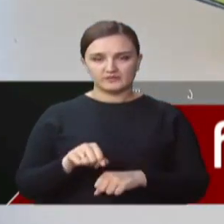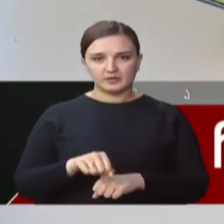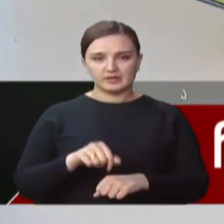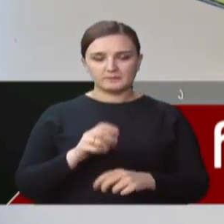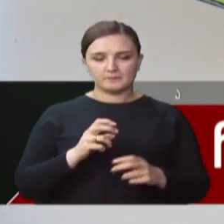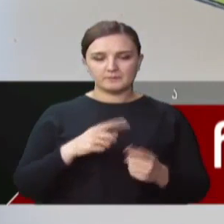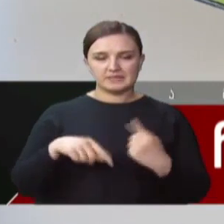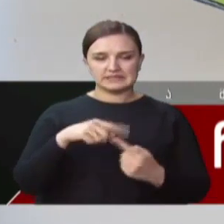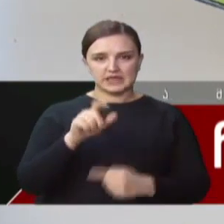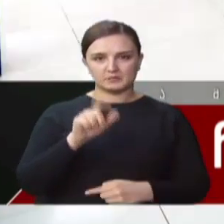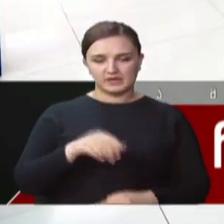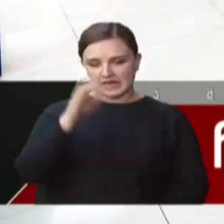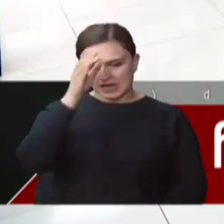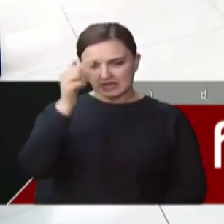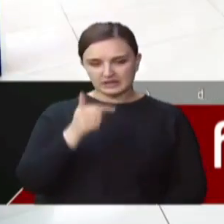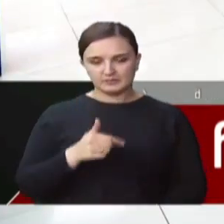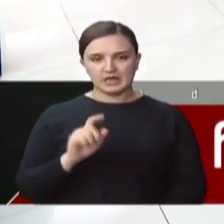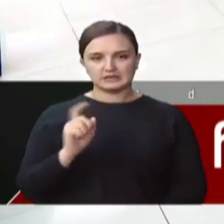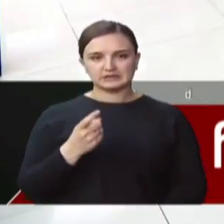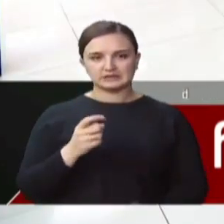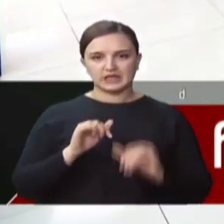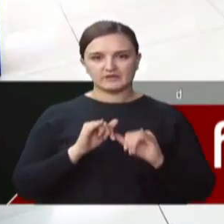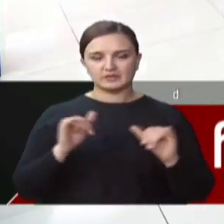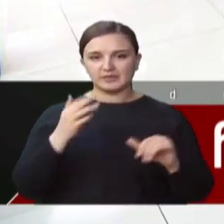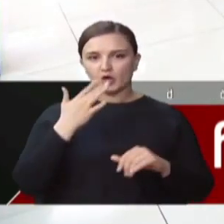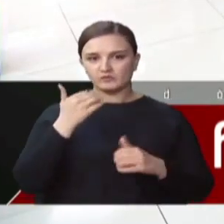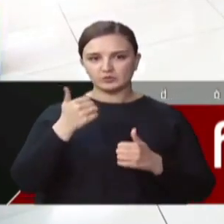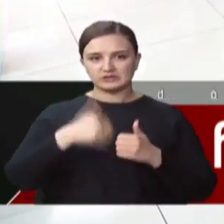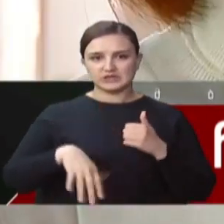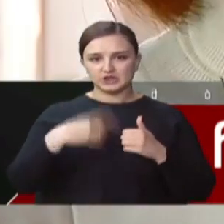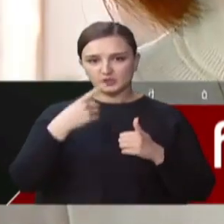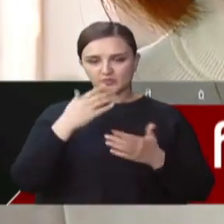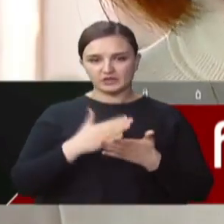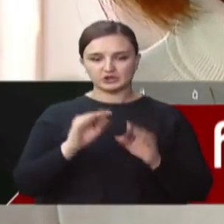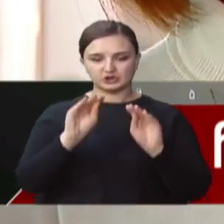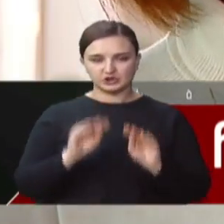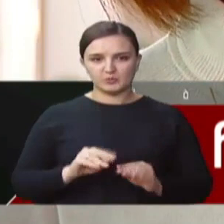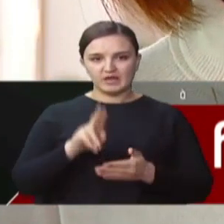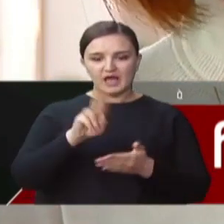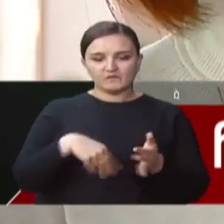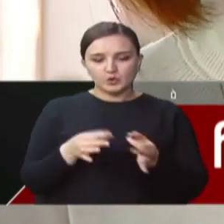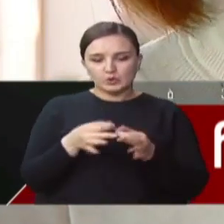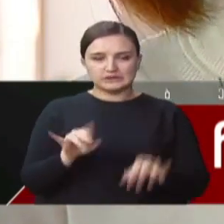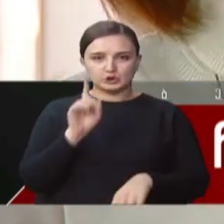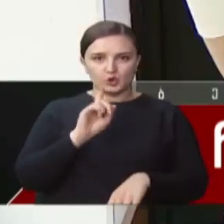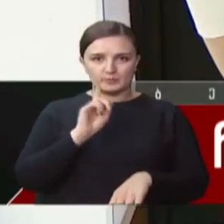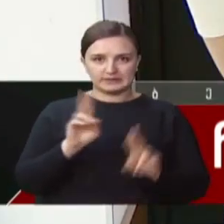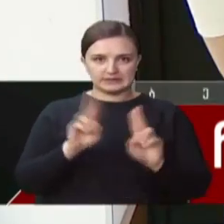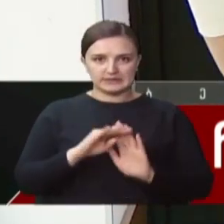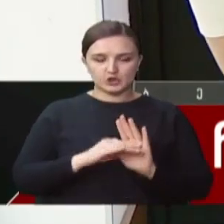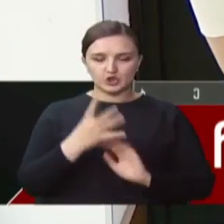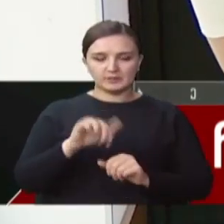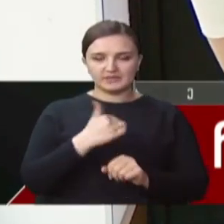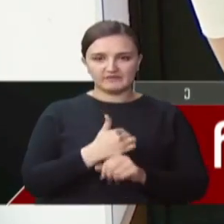mezarmeebs ekneba. Როგორც განათლების ხარისხის განვითარების ეროვნულ ცენტრში აცხადებენ, შემუშავებულია ავტორიზაციის დროებითი წესი და 4